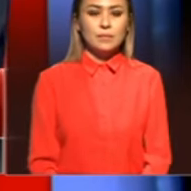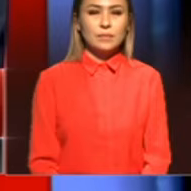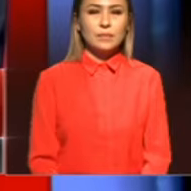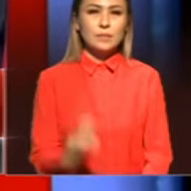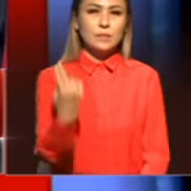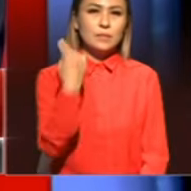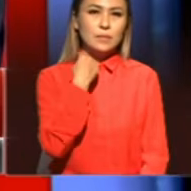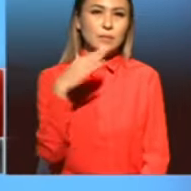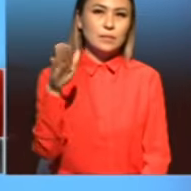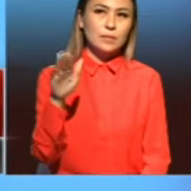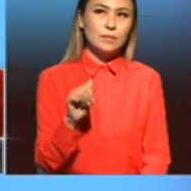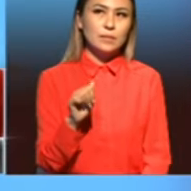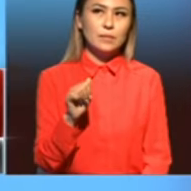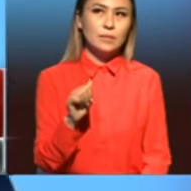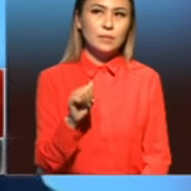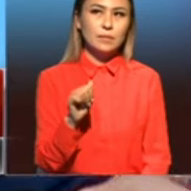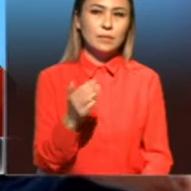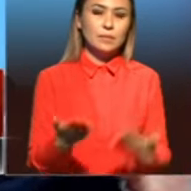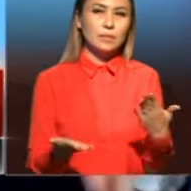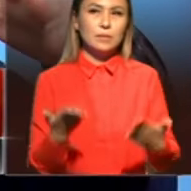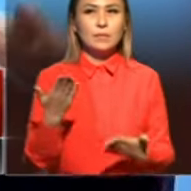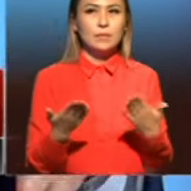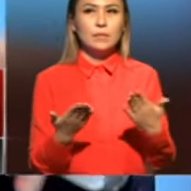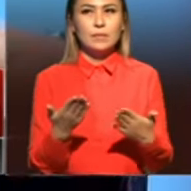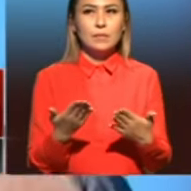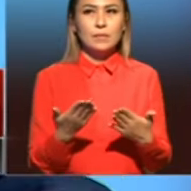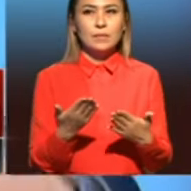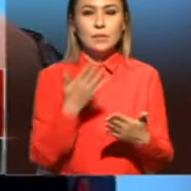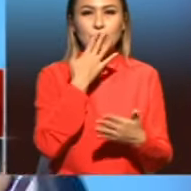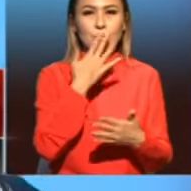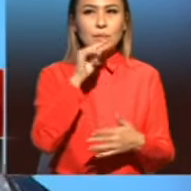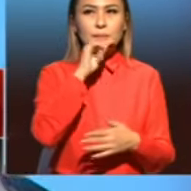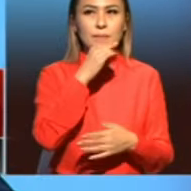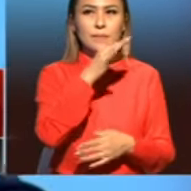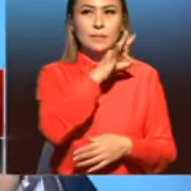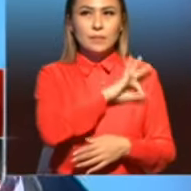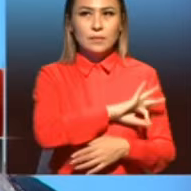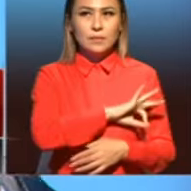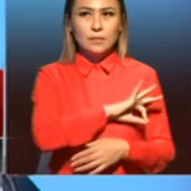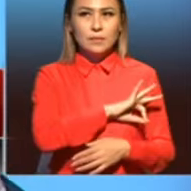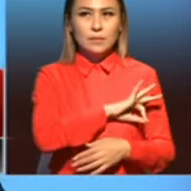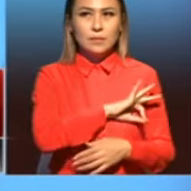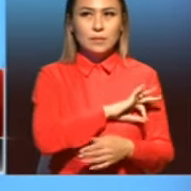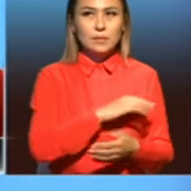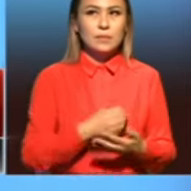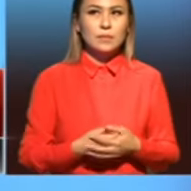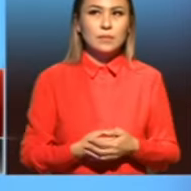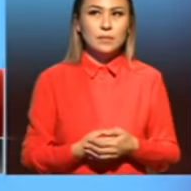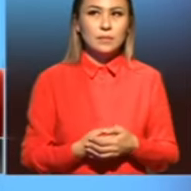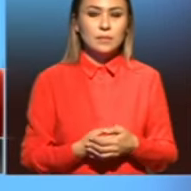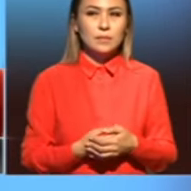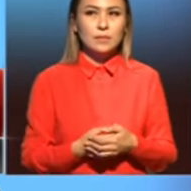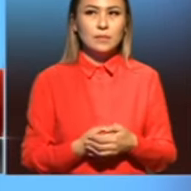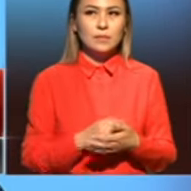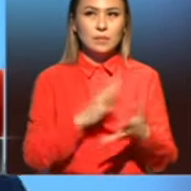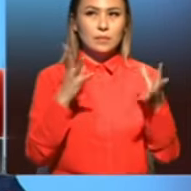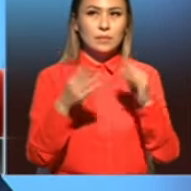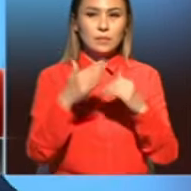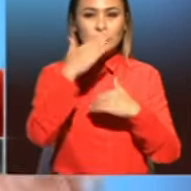қарыз алған егер ұлттық экономика тиімді, яғни жүйелі түрде алдағы